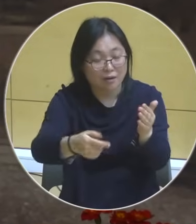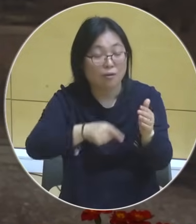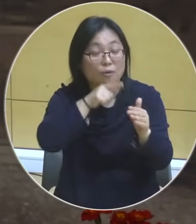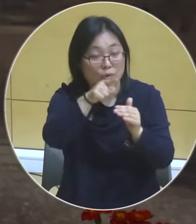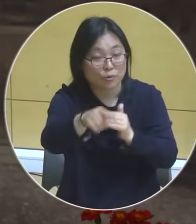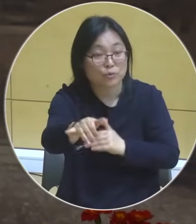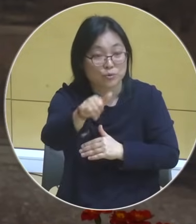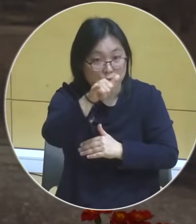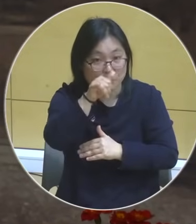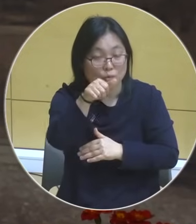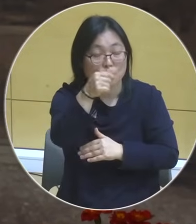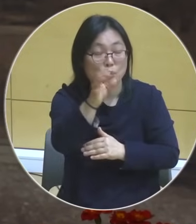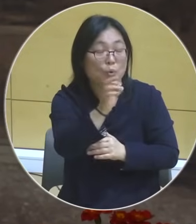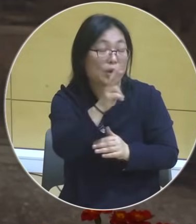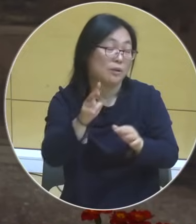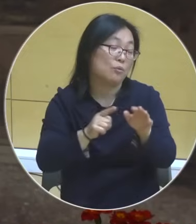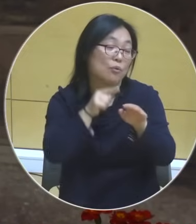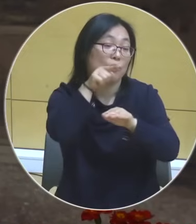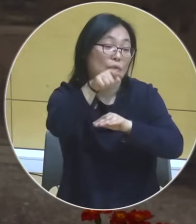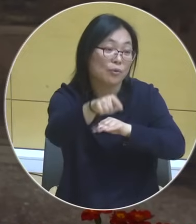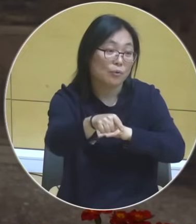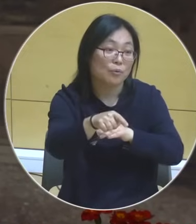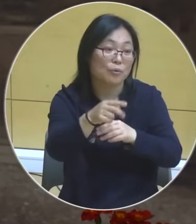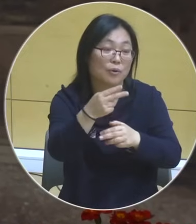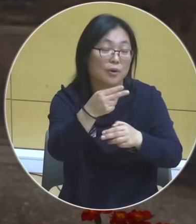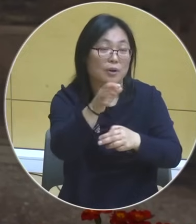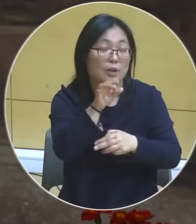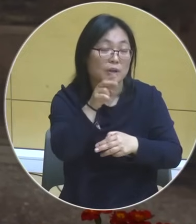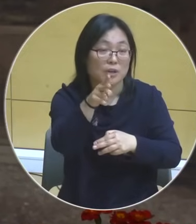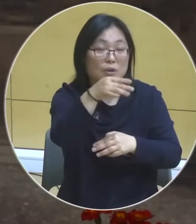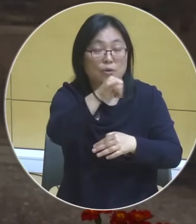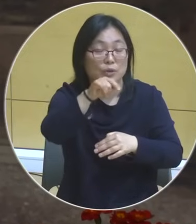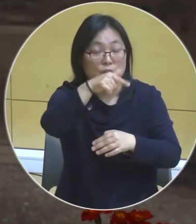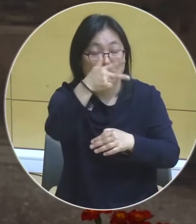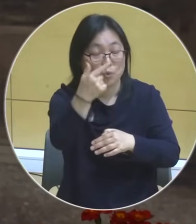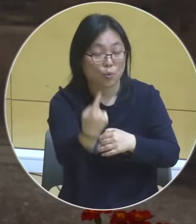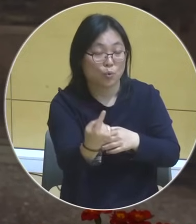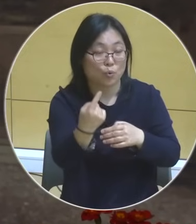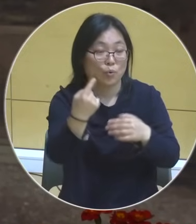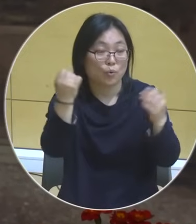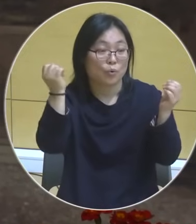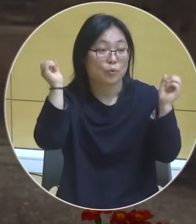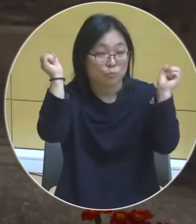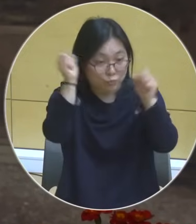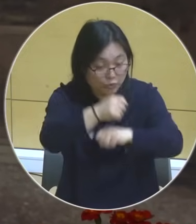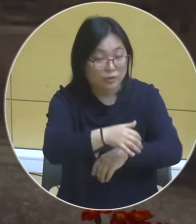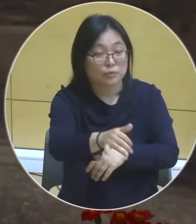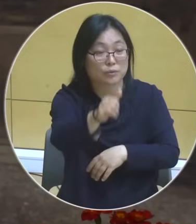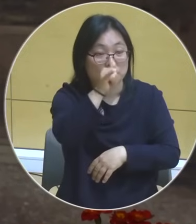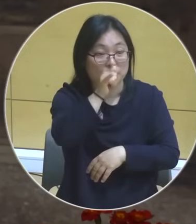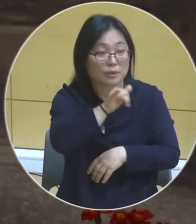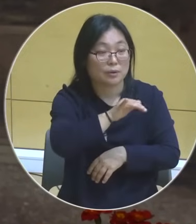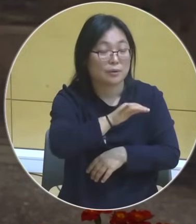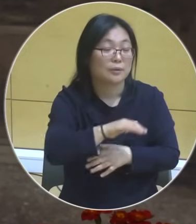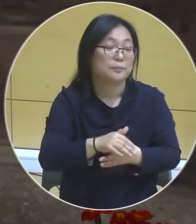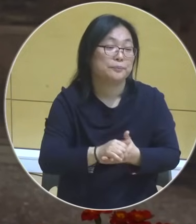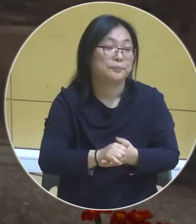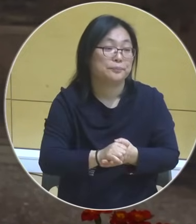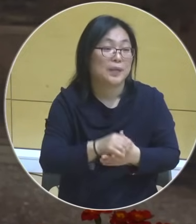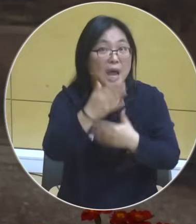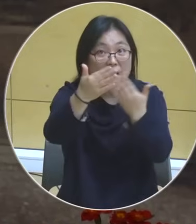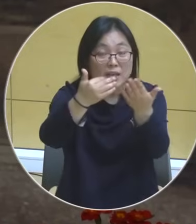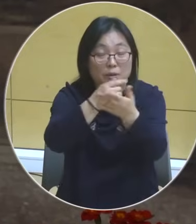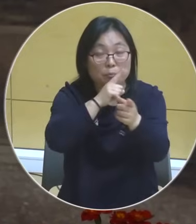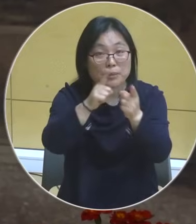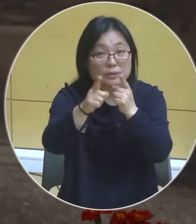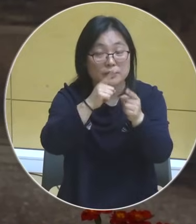있고 여리고도 무너뜨릴 수가 있는 것입니다. 여리고 앞에 두려워하지 마시고 요단강 앞에 무서워하지 마시고 하나님의